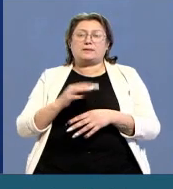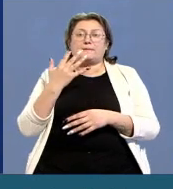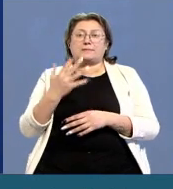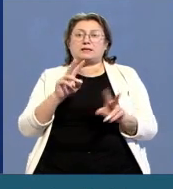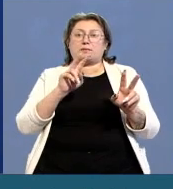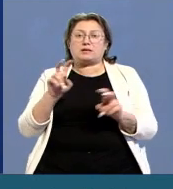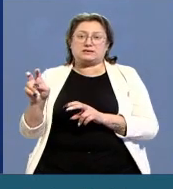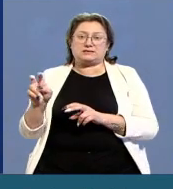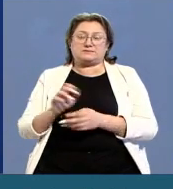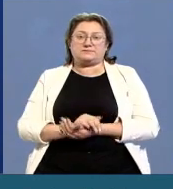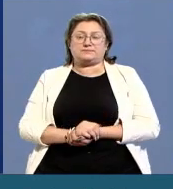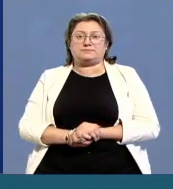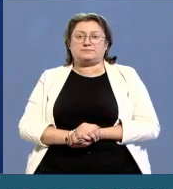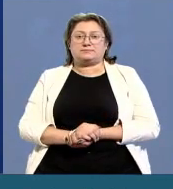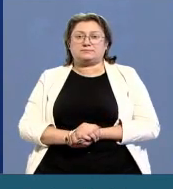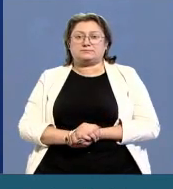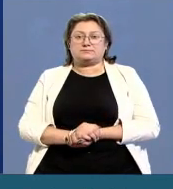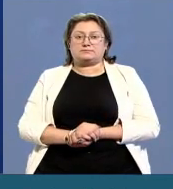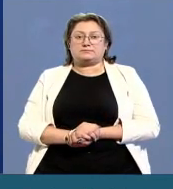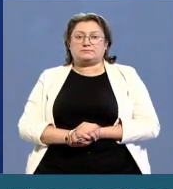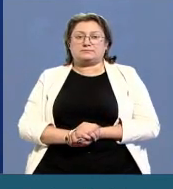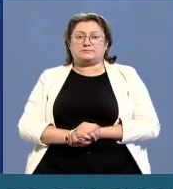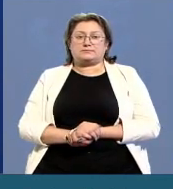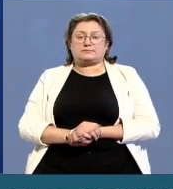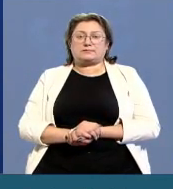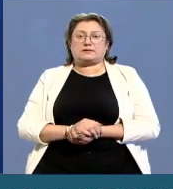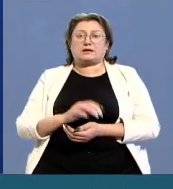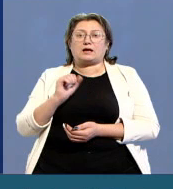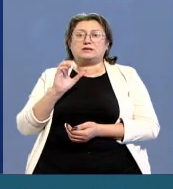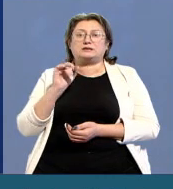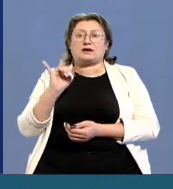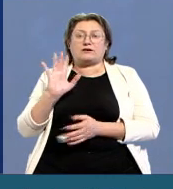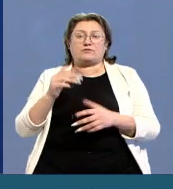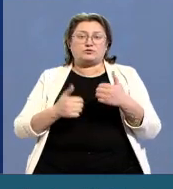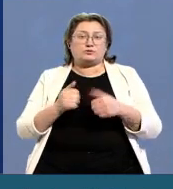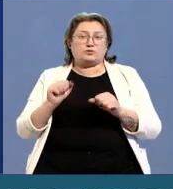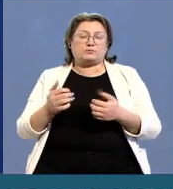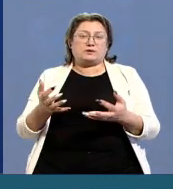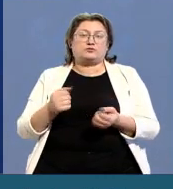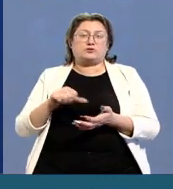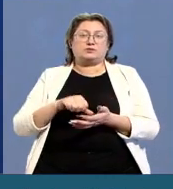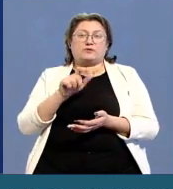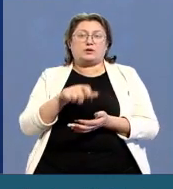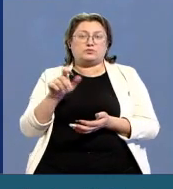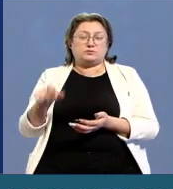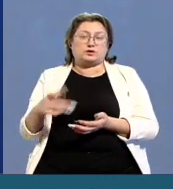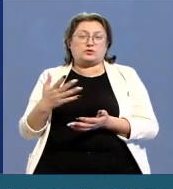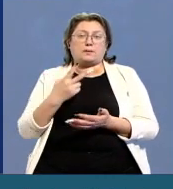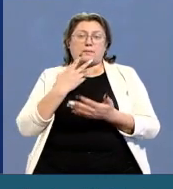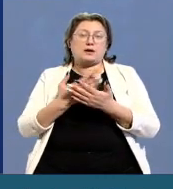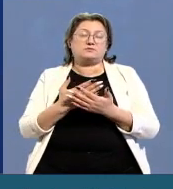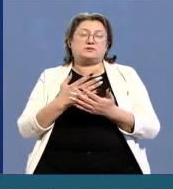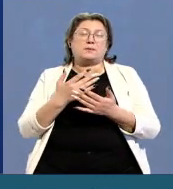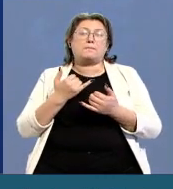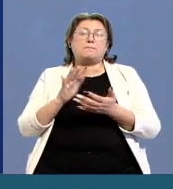Мәселен, АСАР номинациясы бойынша байқауға халықтың әдет-ғұрыптары мен дәстүрлерін сақтау арқылы қайырымдылық көрсетіп жүрген жандар қатыса алады. Одан бөлек туған